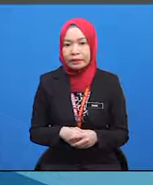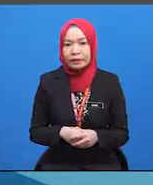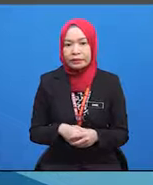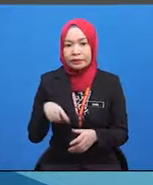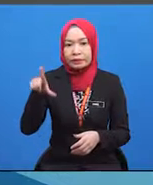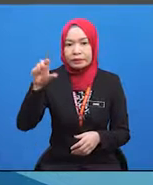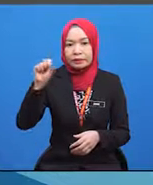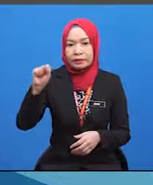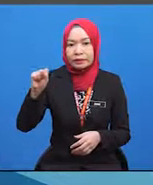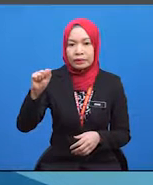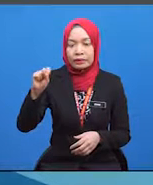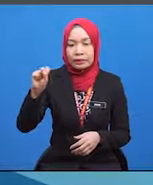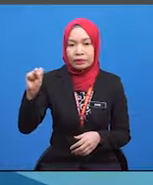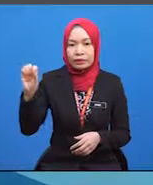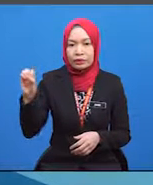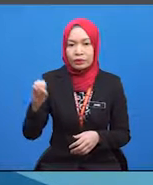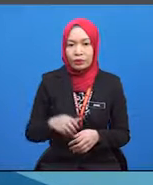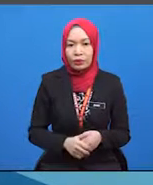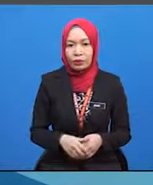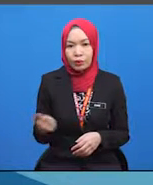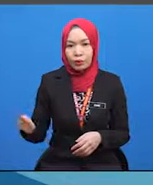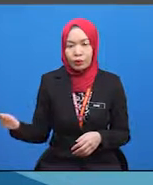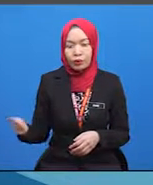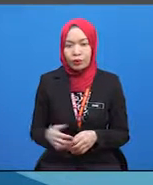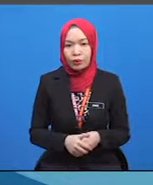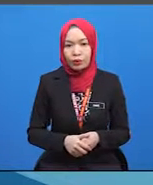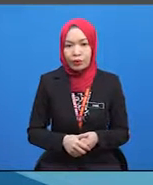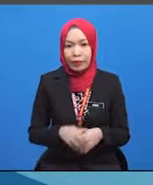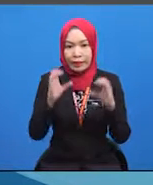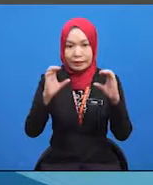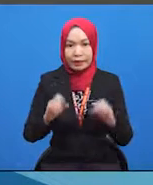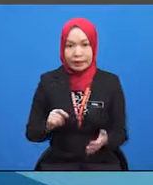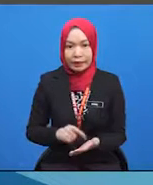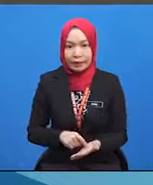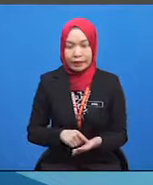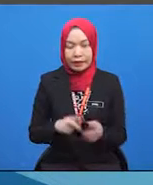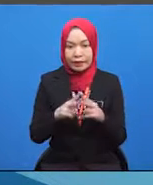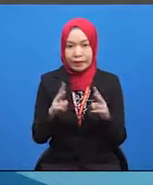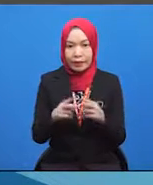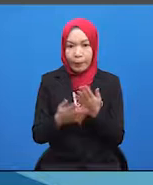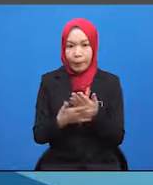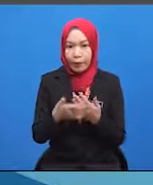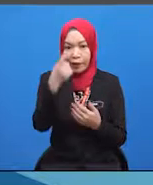Teknik ini merupakan teknik manual yang paling mudah untuk digunakan.